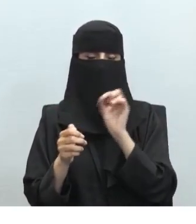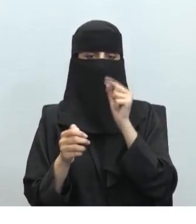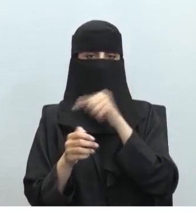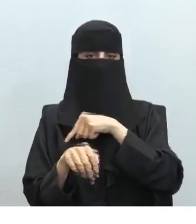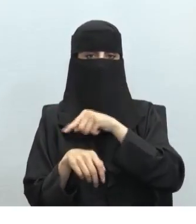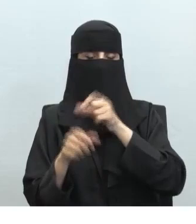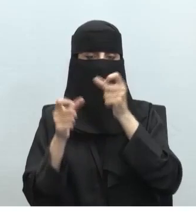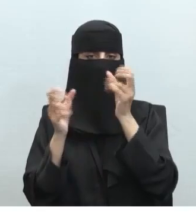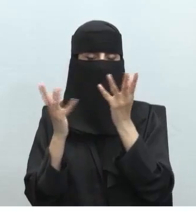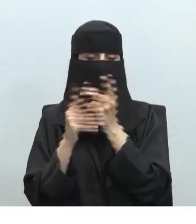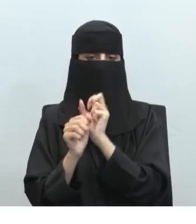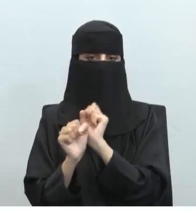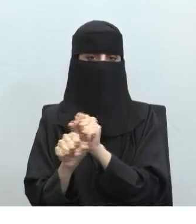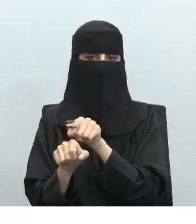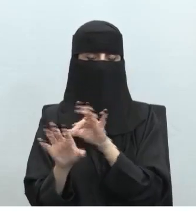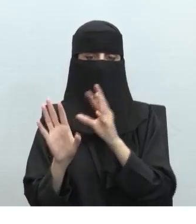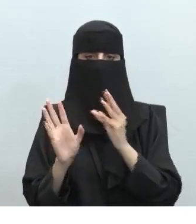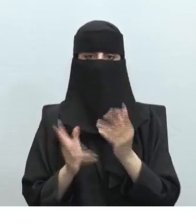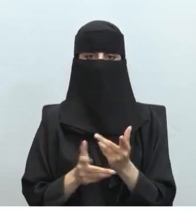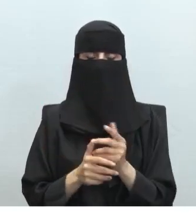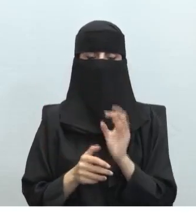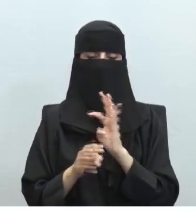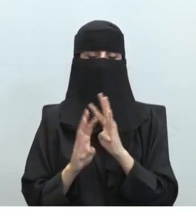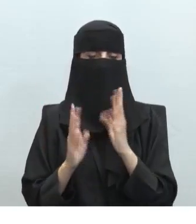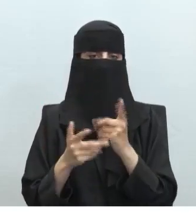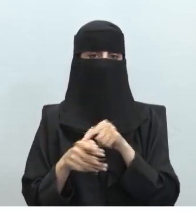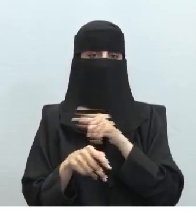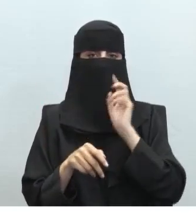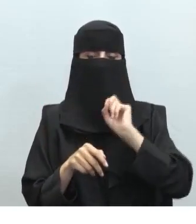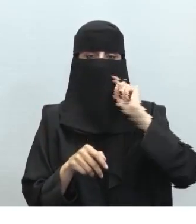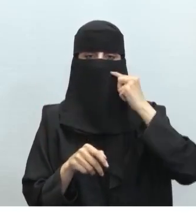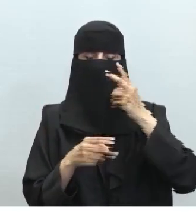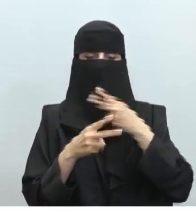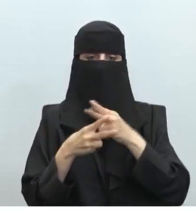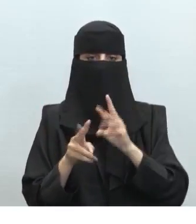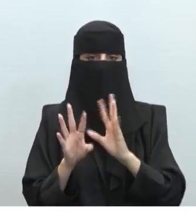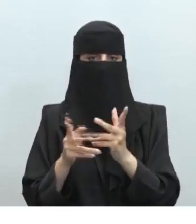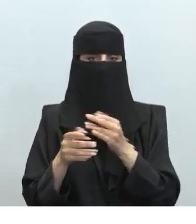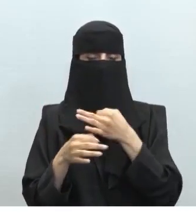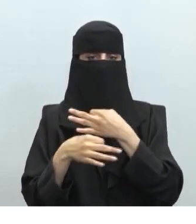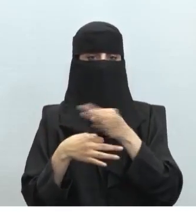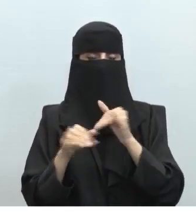نستخدم هذا الج متى نحن بحاجه لافراز الانسولين متى يكون في حاجه